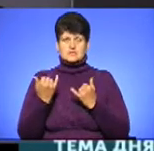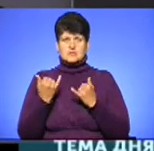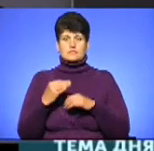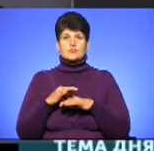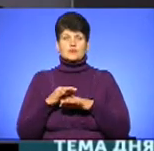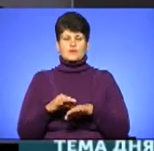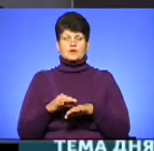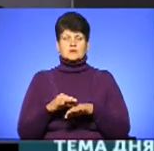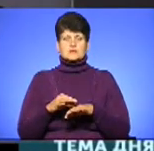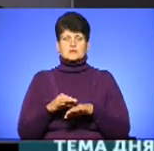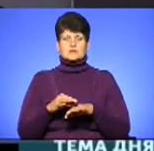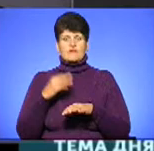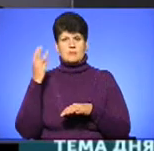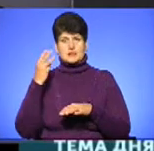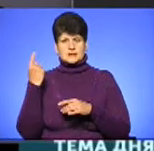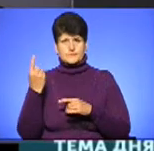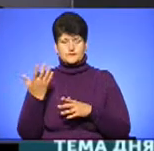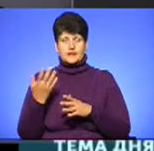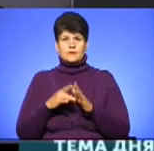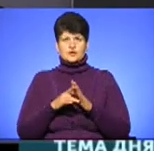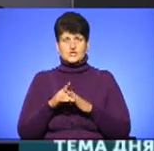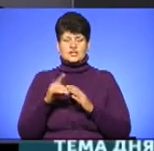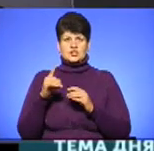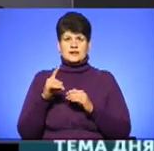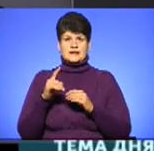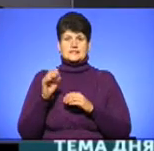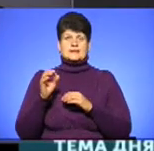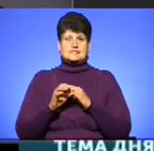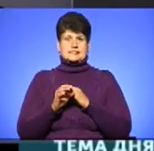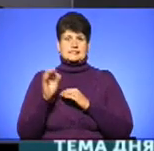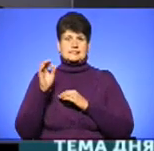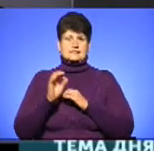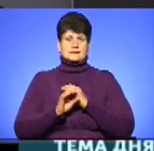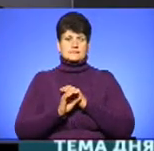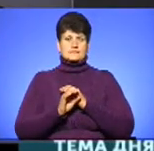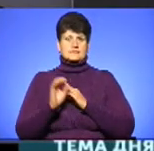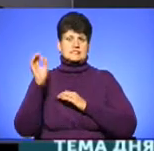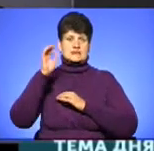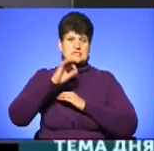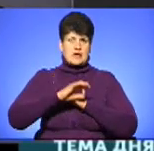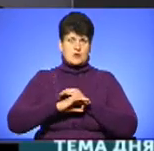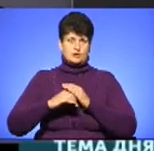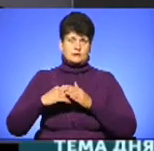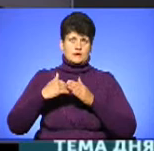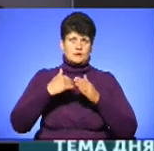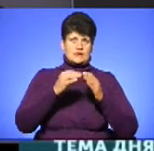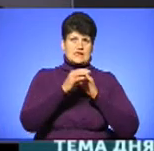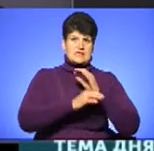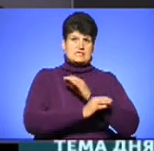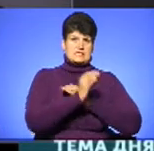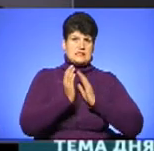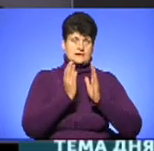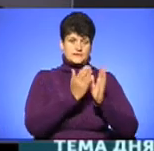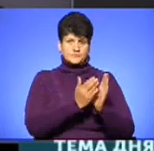проводиться, як я скажу, завжди на Хмельниччині. І починаючи з заходу, ця робота буде просуватися в схід, в сторону сходу. Почали,